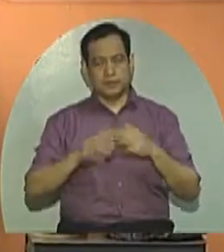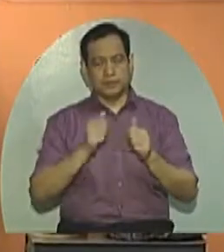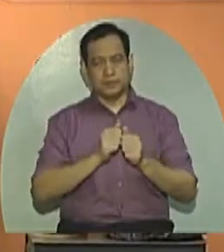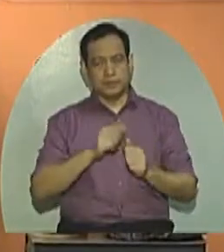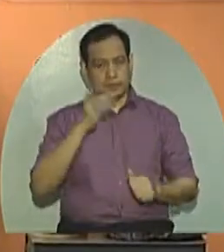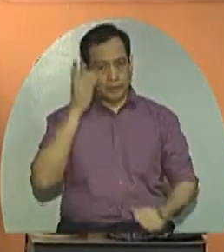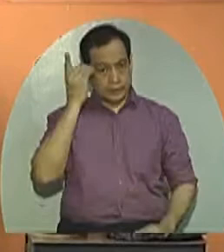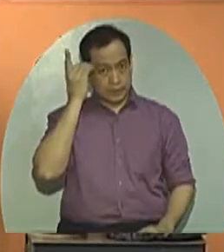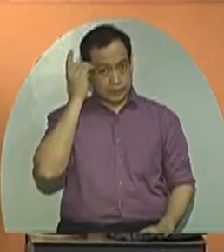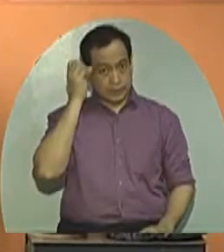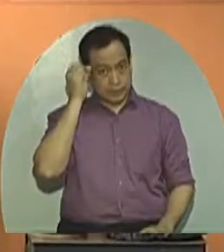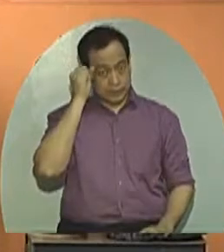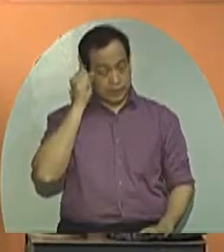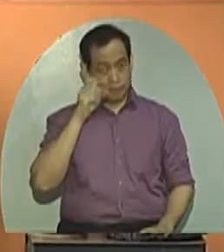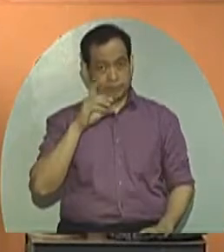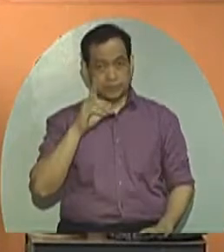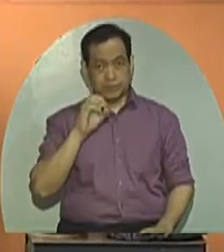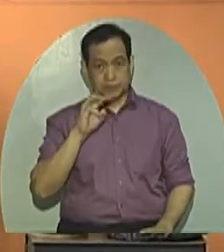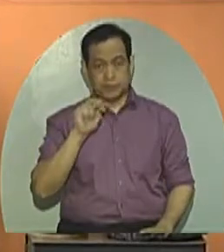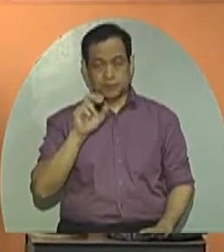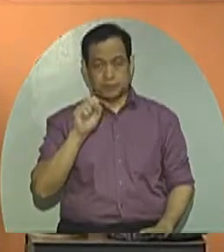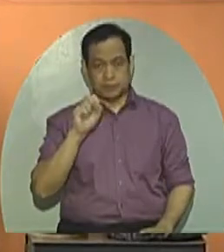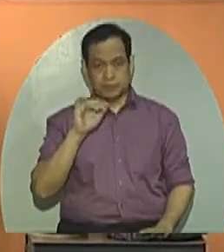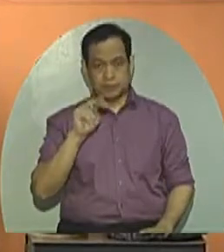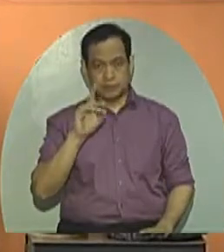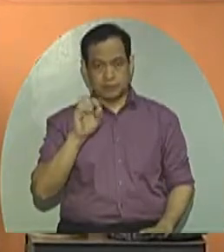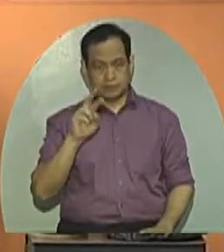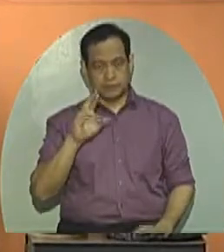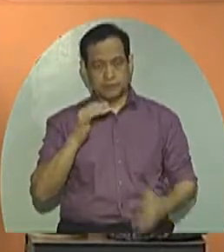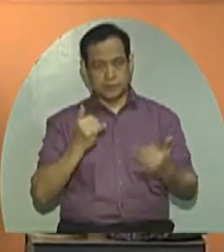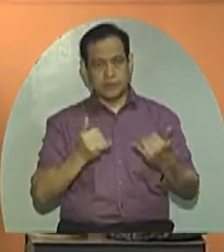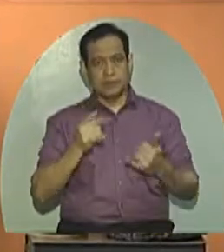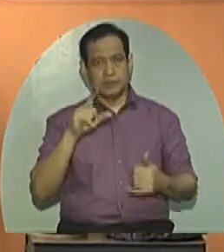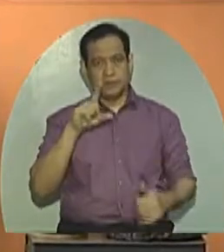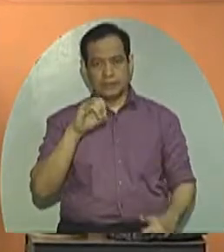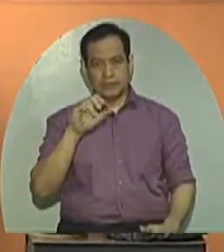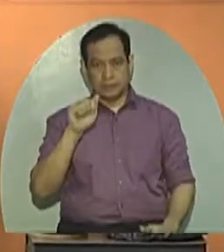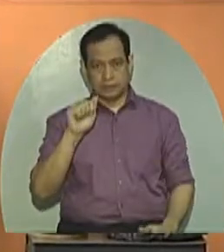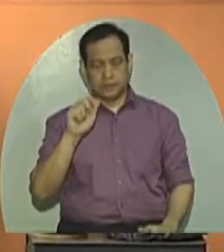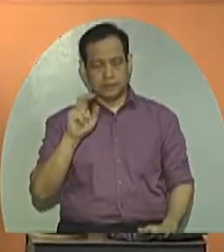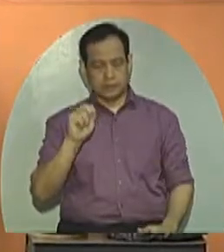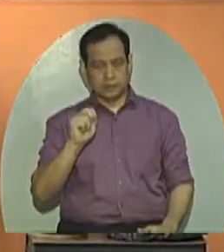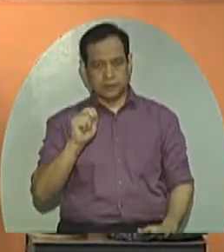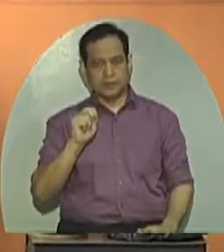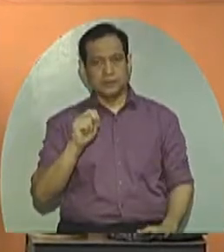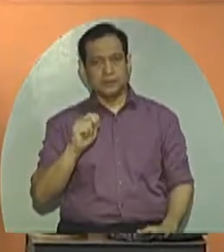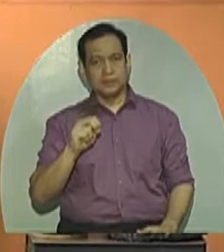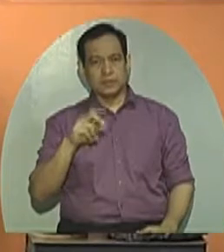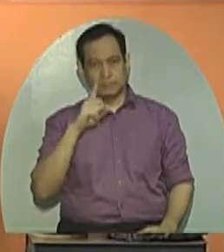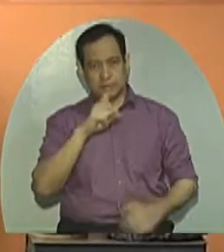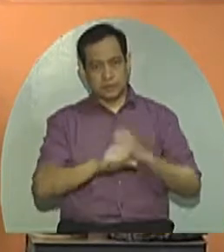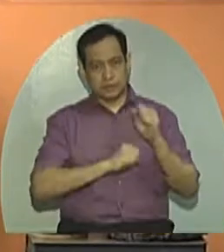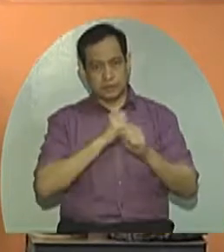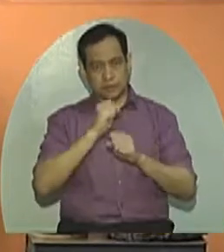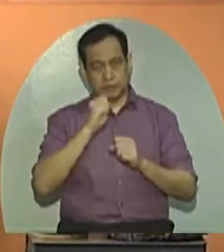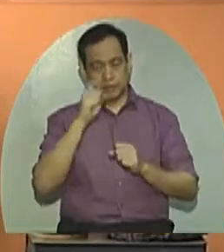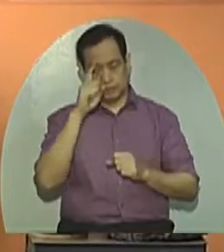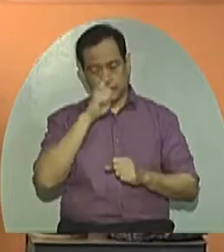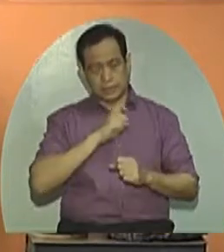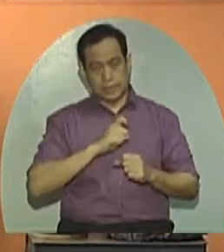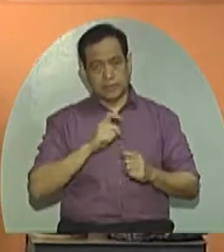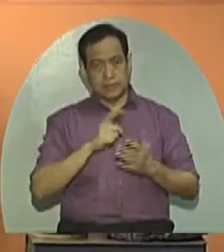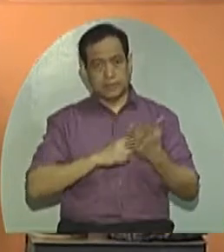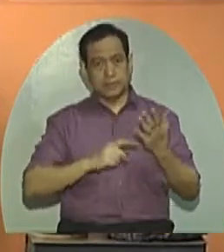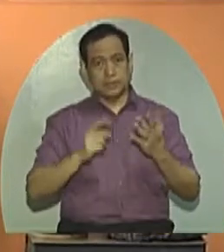Ipinanganak na mayroong Down syndrome ang ngayon na isang taong gulang na si Xian Matthew Pangan. Nito lang Nobyembre